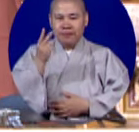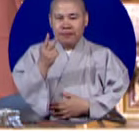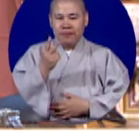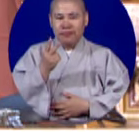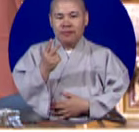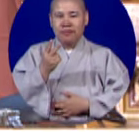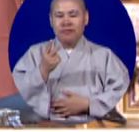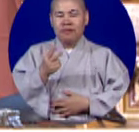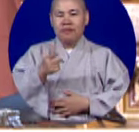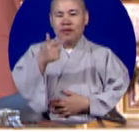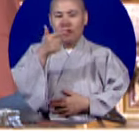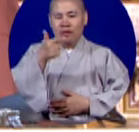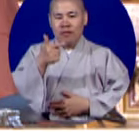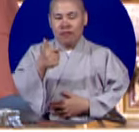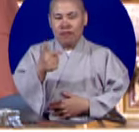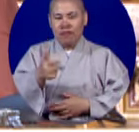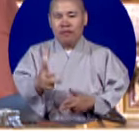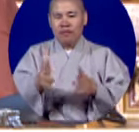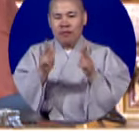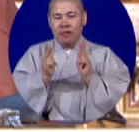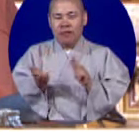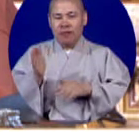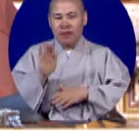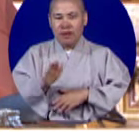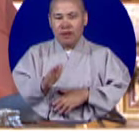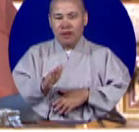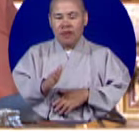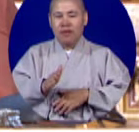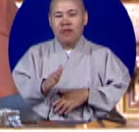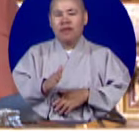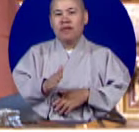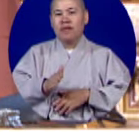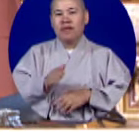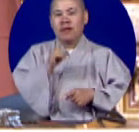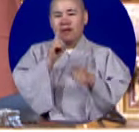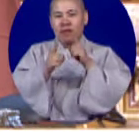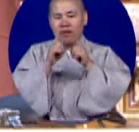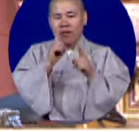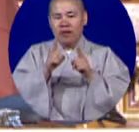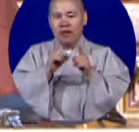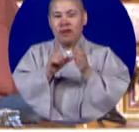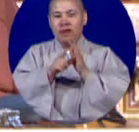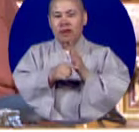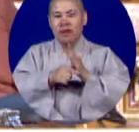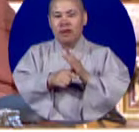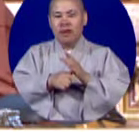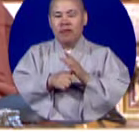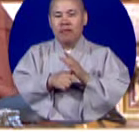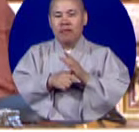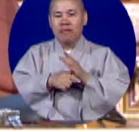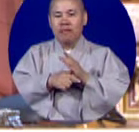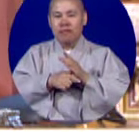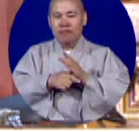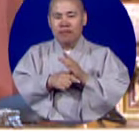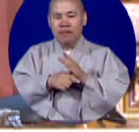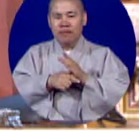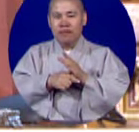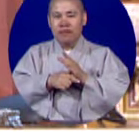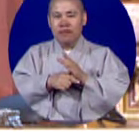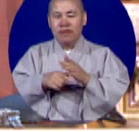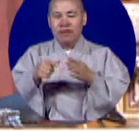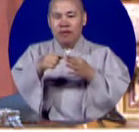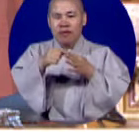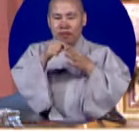그러고 이제 그럼 육바라밀인데 흔히 말할 때 육바라밀 그러잖아요. 그럼